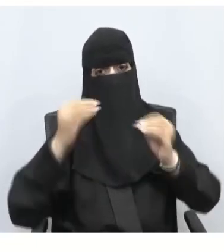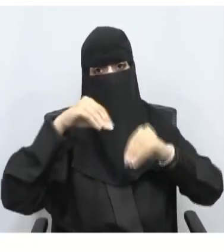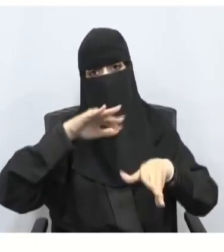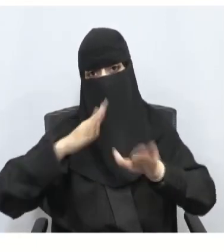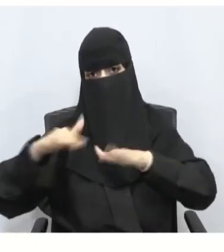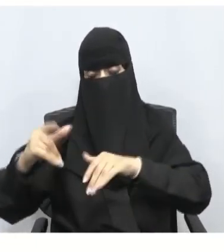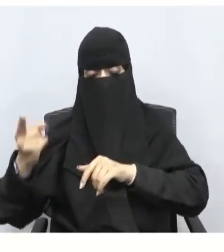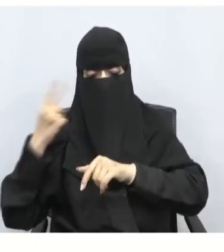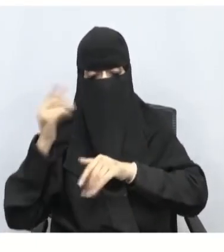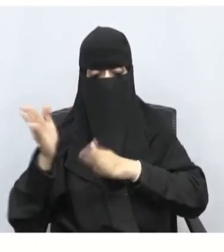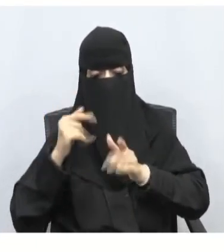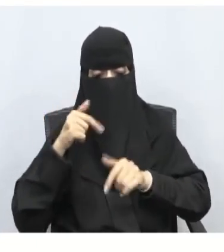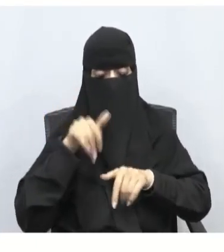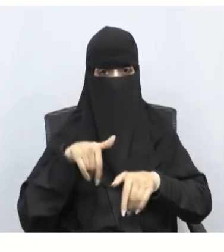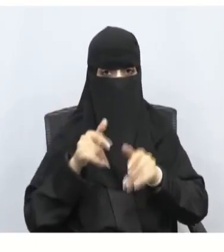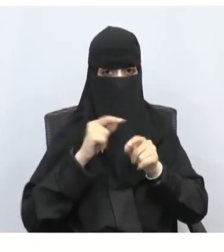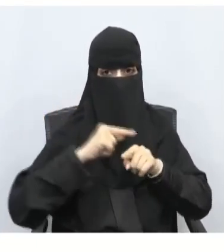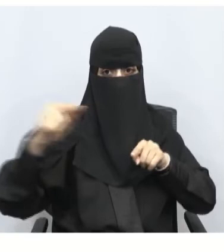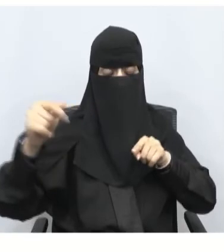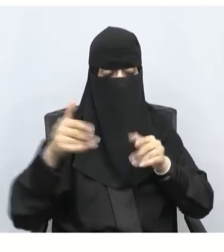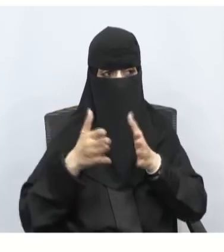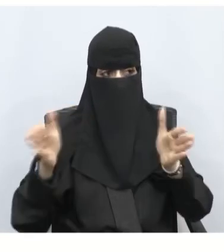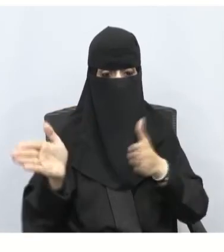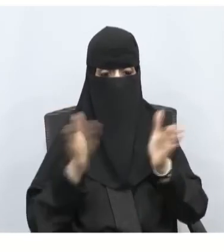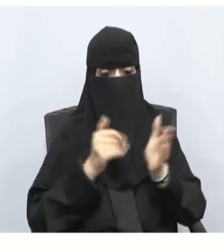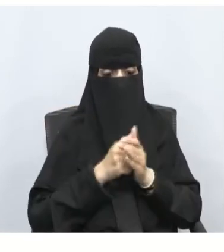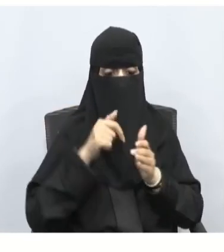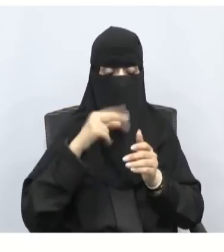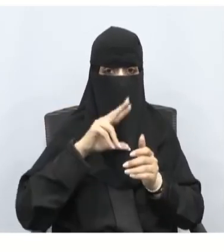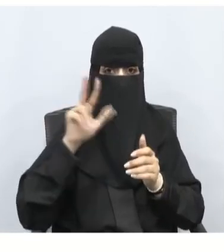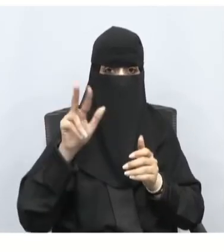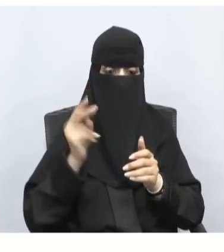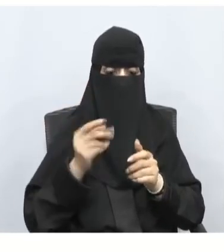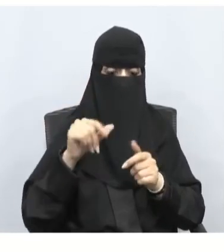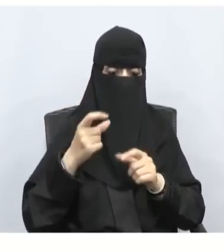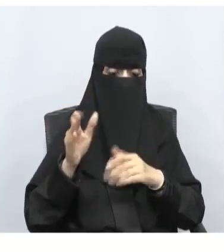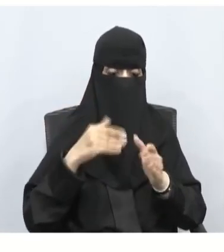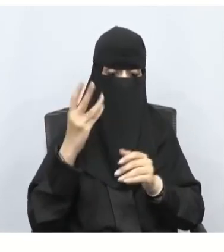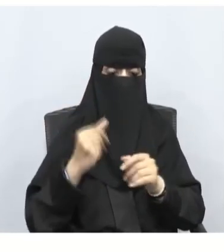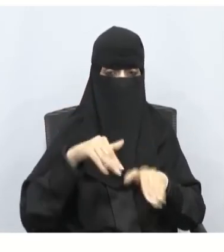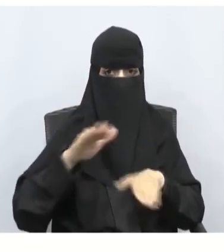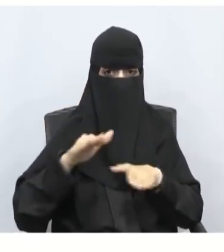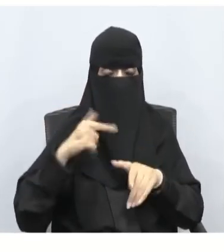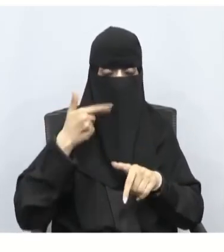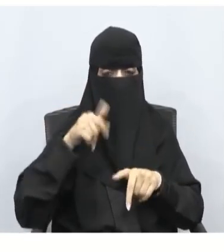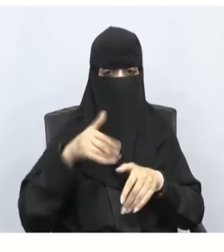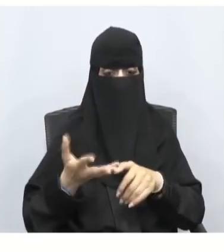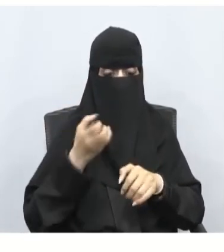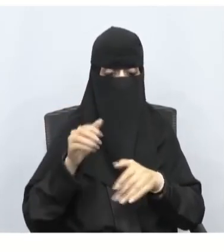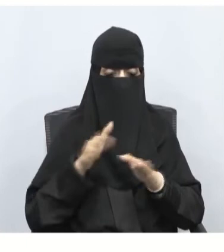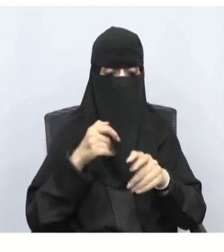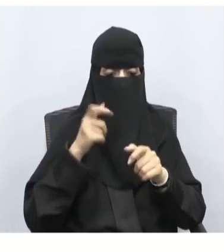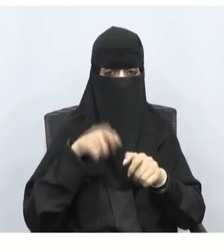الموجات الصوتية حسب المسافة والسعة. التردد هو عدد الاهتزازات التي ينتجها